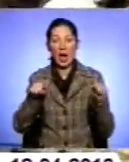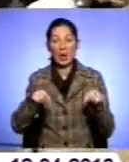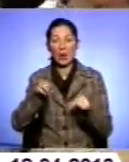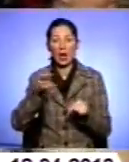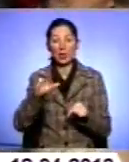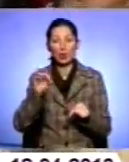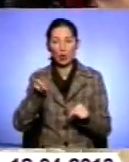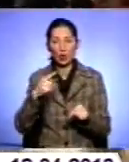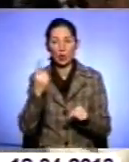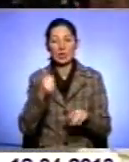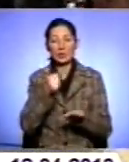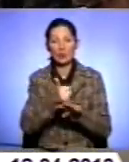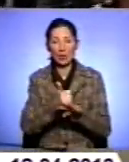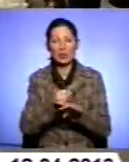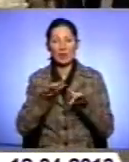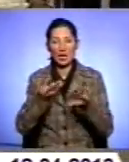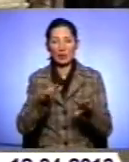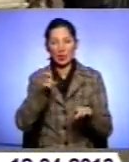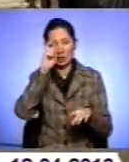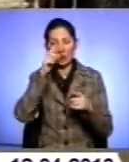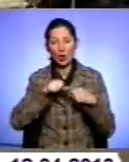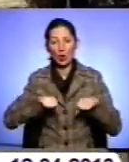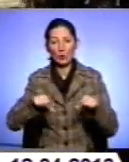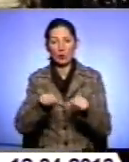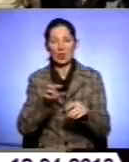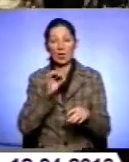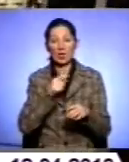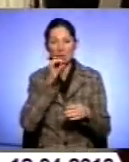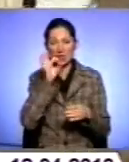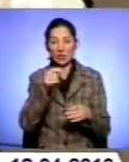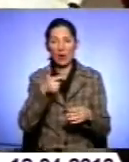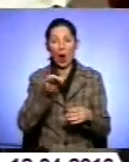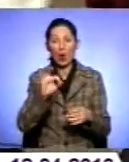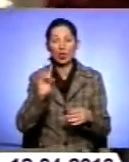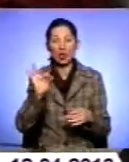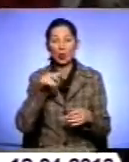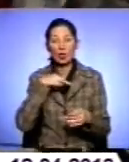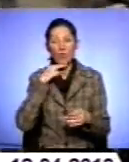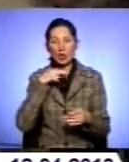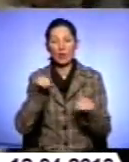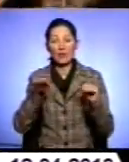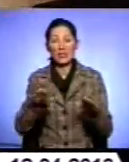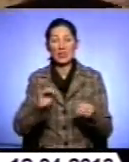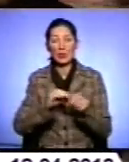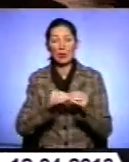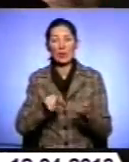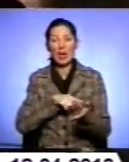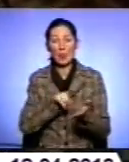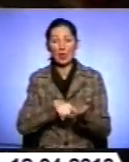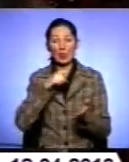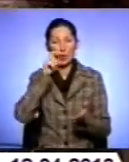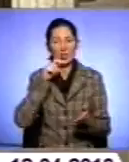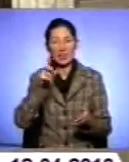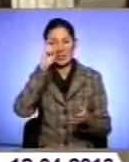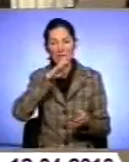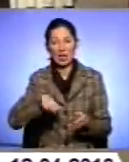пріоритетів діяльності Державної комісії. На цьому наголосив Андрій Гончарук і зауважив, вирішення проблемних питань України з країнами-членами СОТ наразі